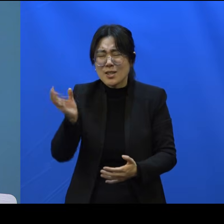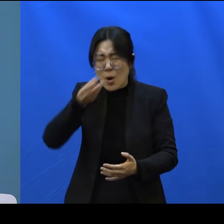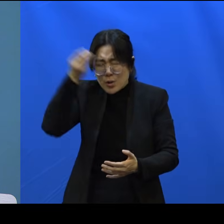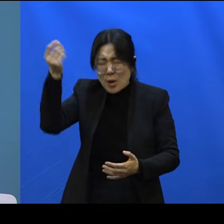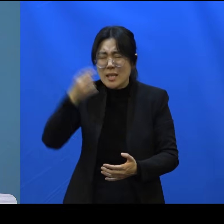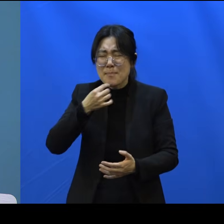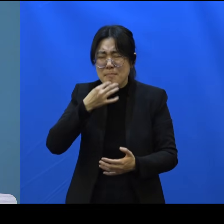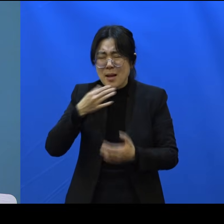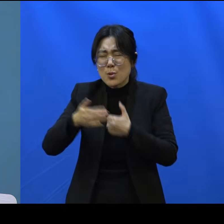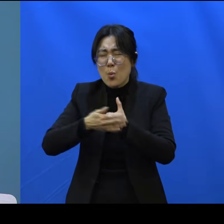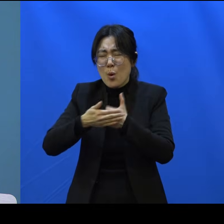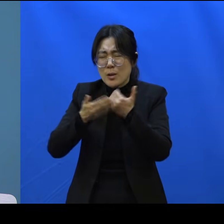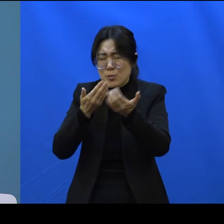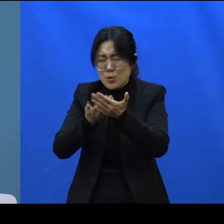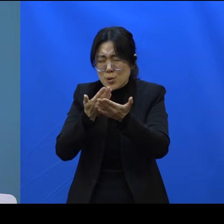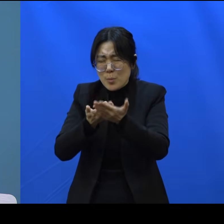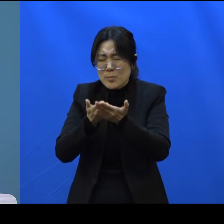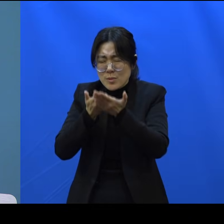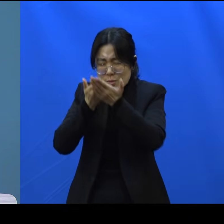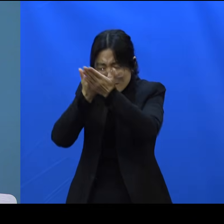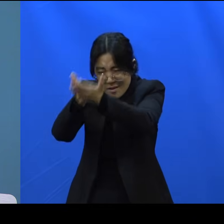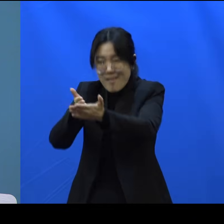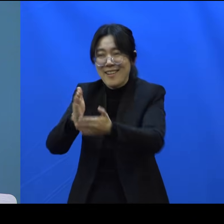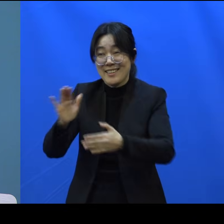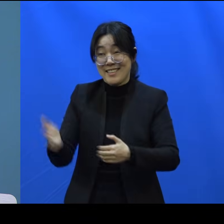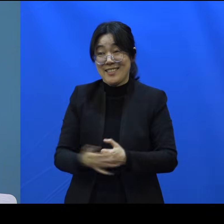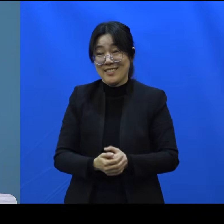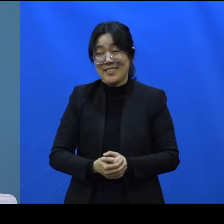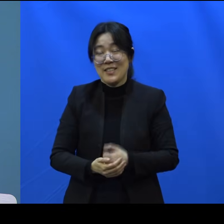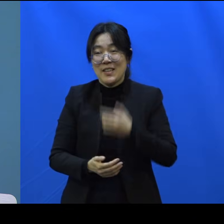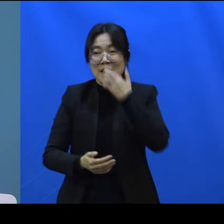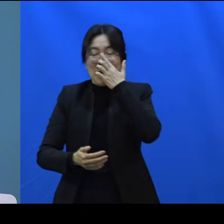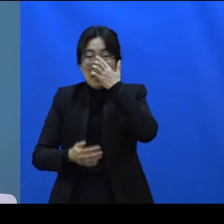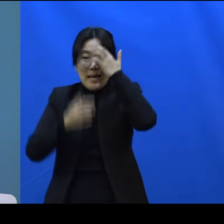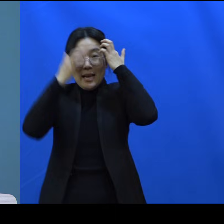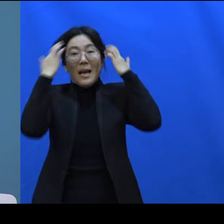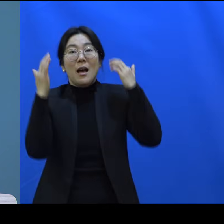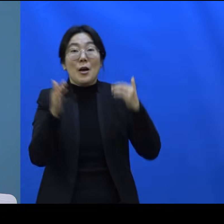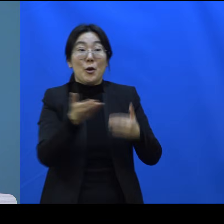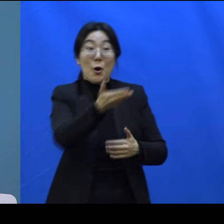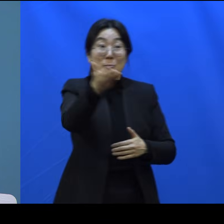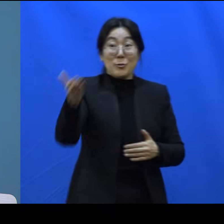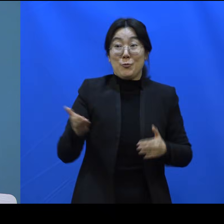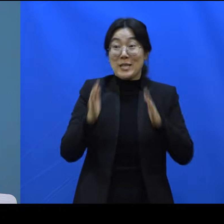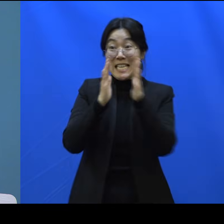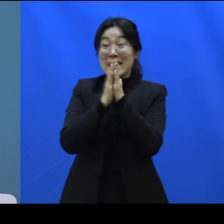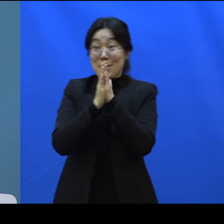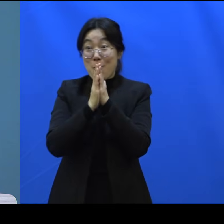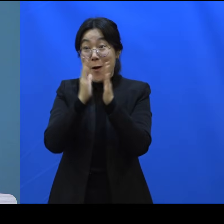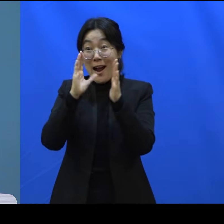여러분, 우리가 평소에 기도를 해도요, 근성으로 할 때가 많아요. 근성으로 해요.